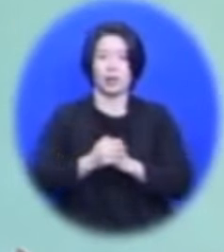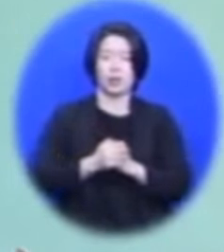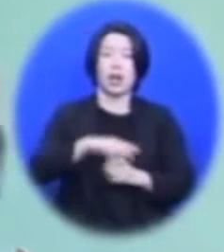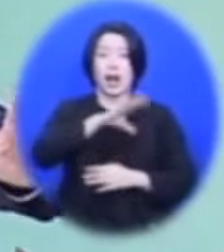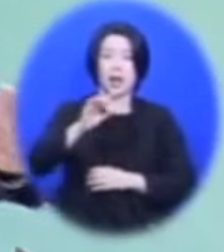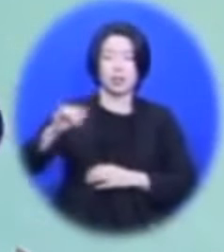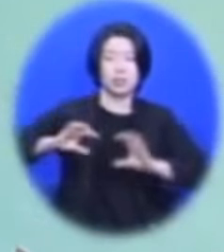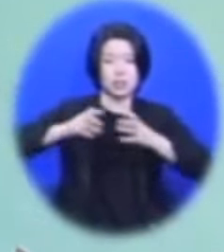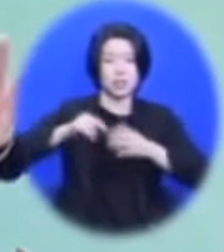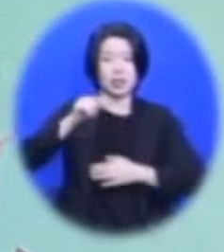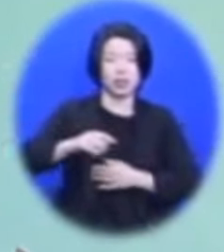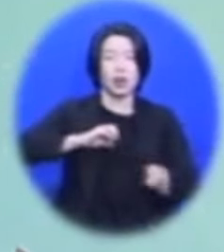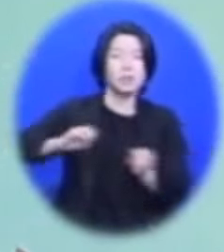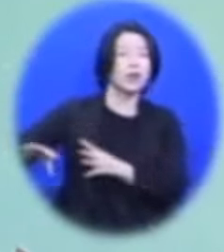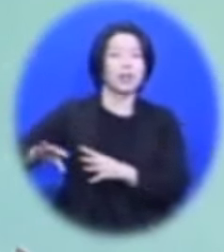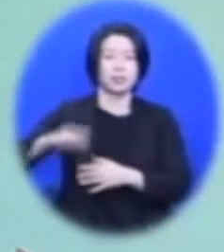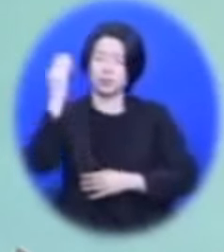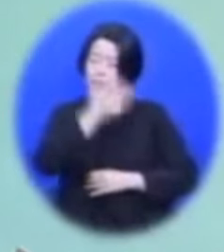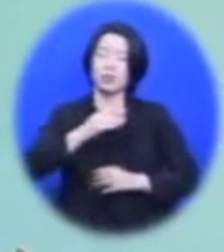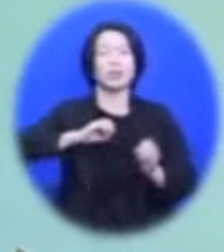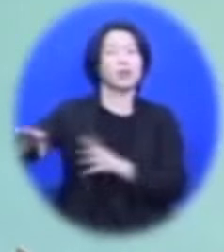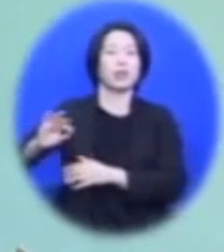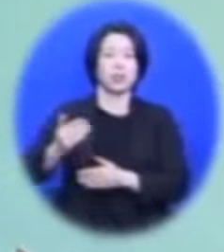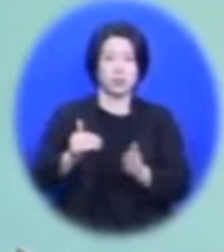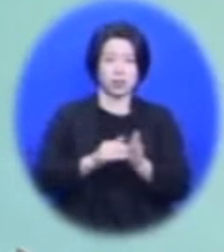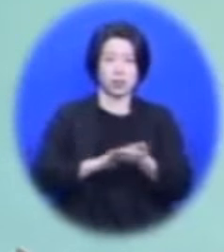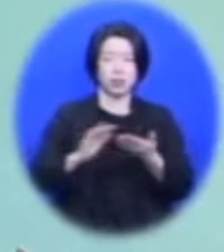걸 버려야 되면 우리는 깨끗하게 버리는 거예요.